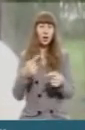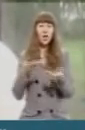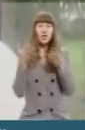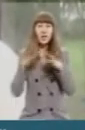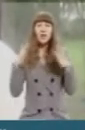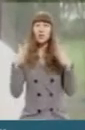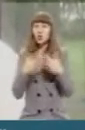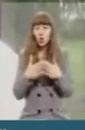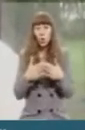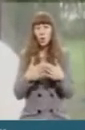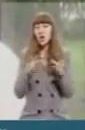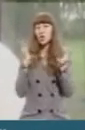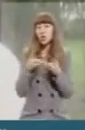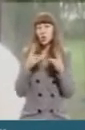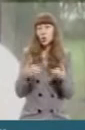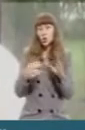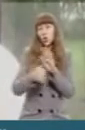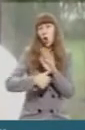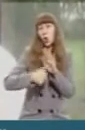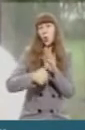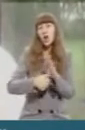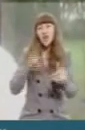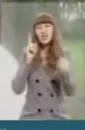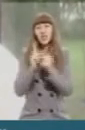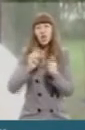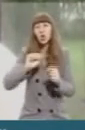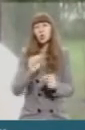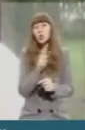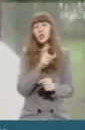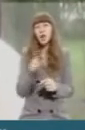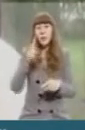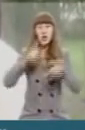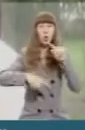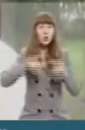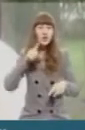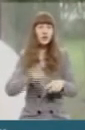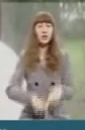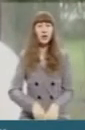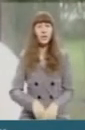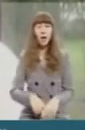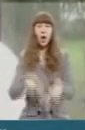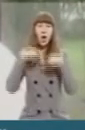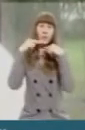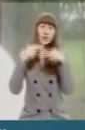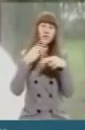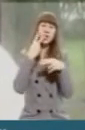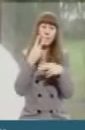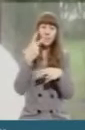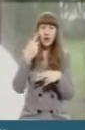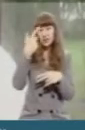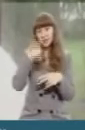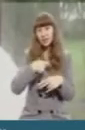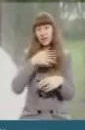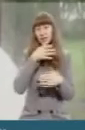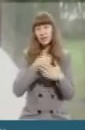Оставайтесь дома, прекратите подпольные встречи с друзьями, родственниками. Уделите внимание